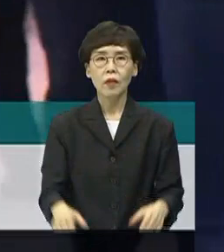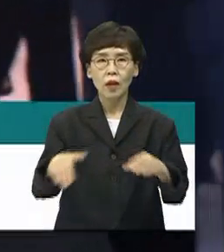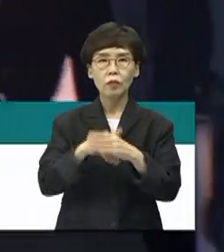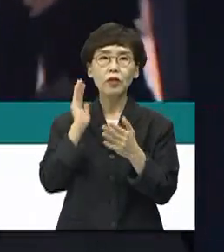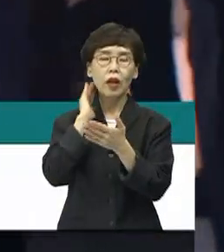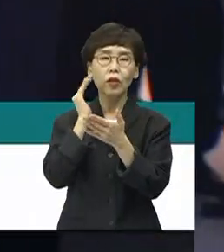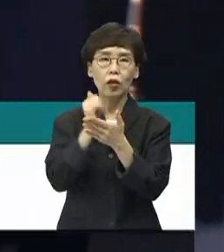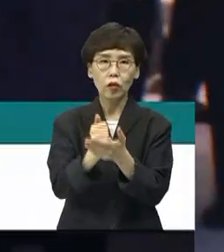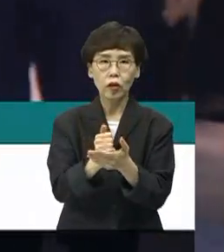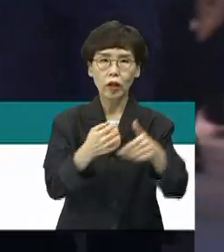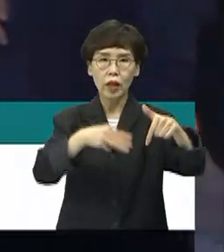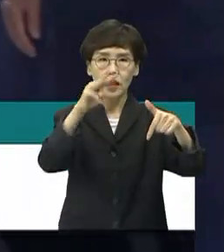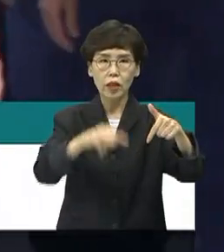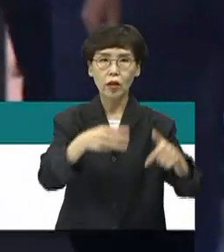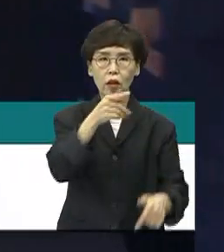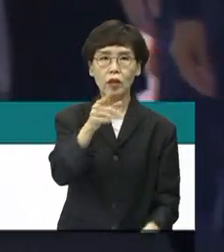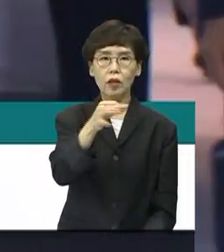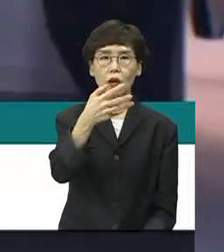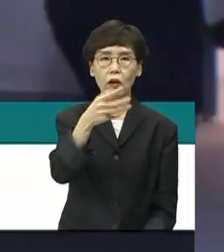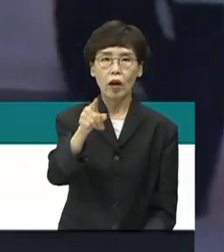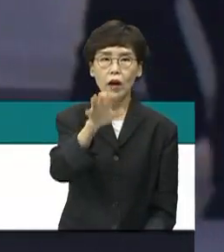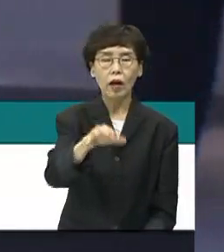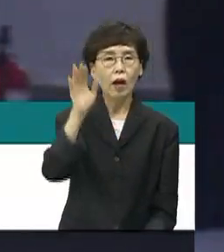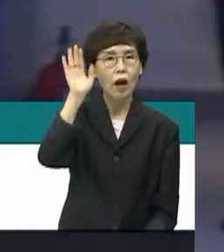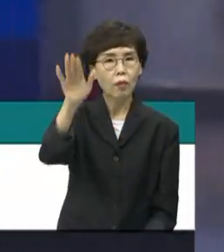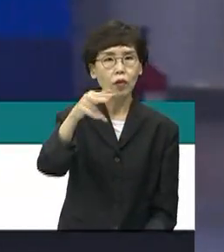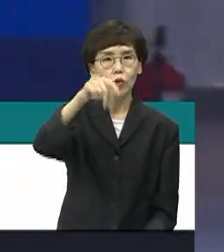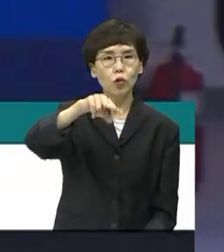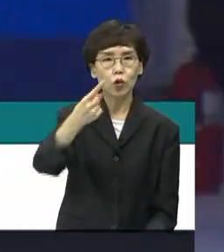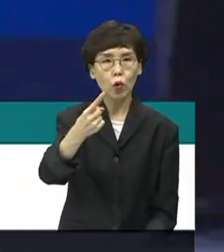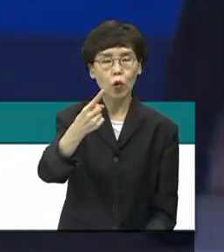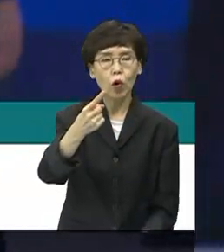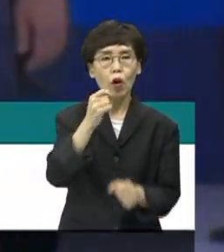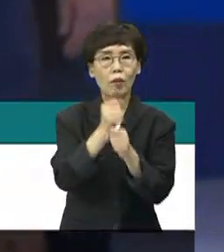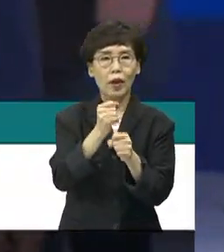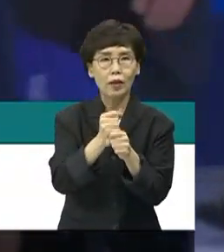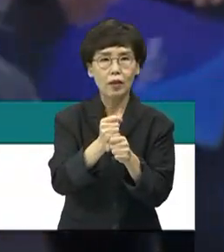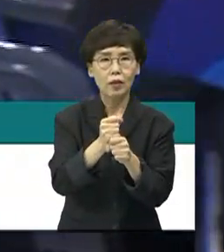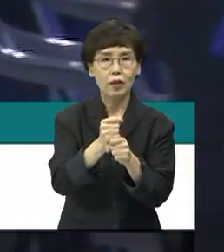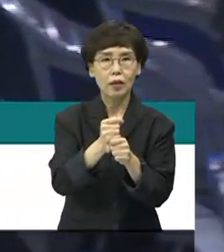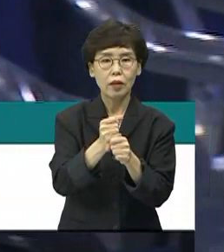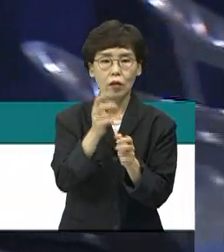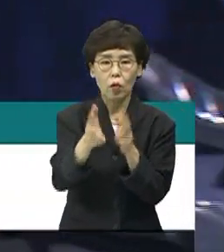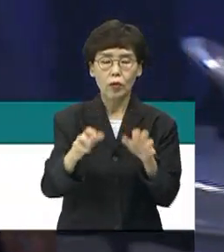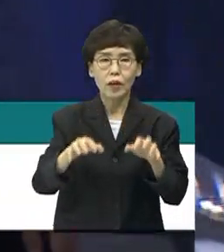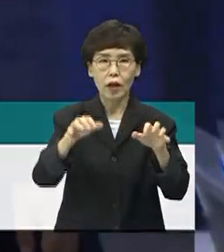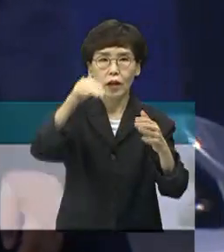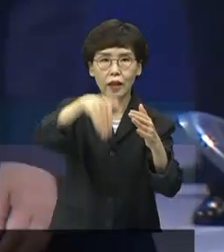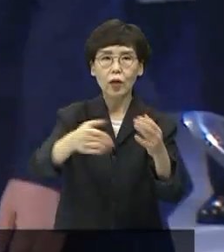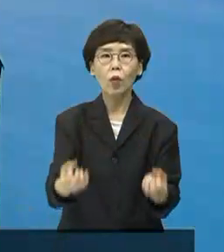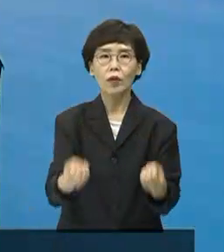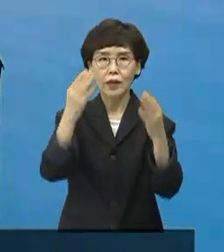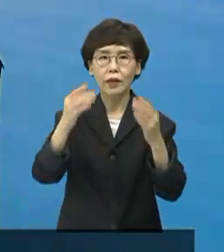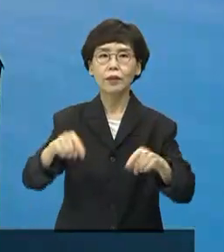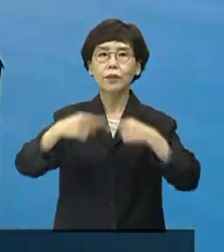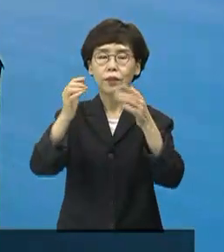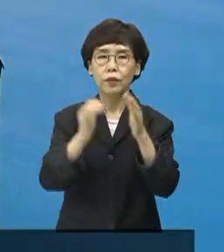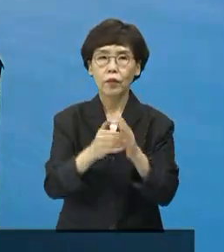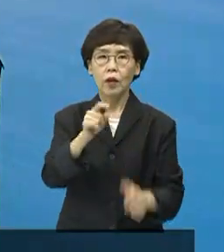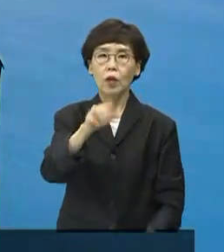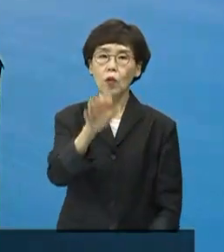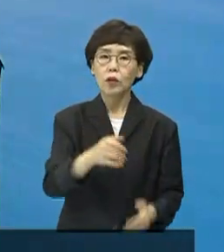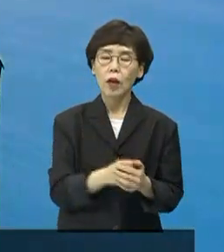문재인 대통령이 인천 청라에 세워질 차세대 수소연료전지 특화단지 부지 기공식에 참석했습니다.